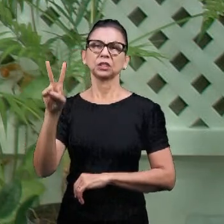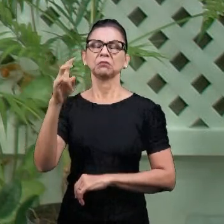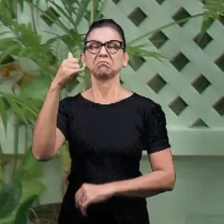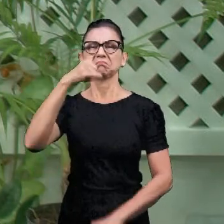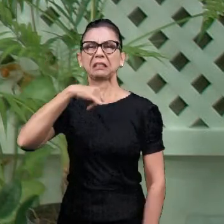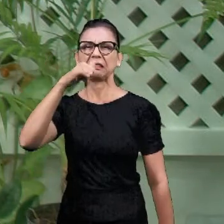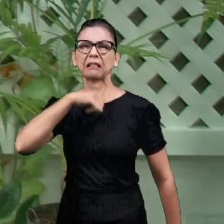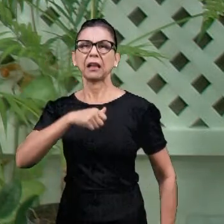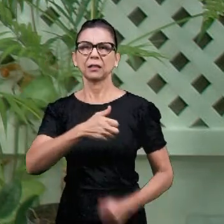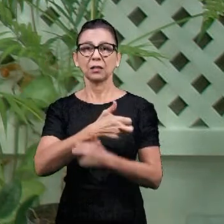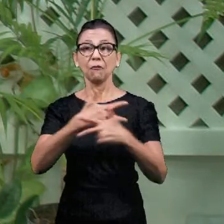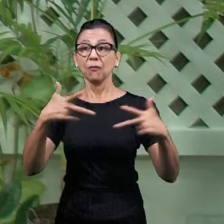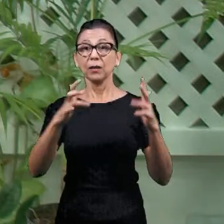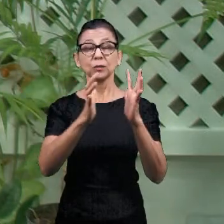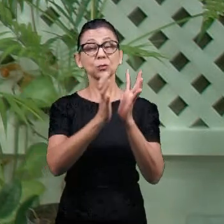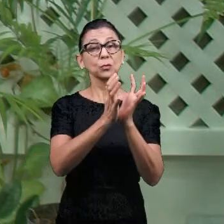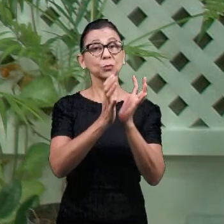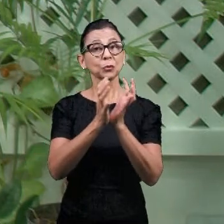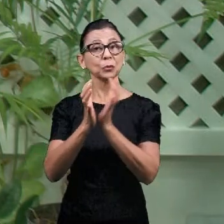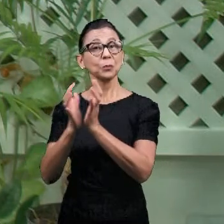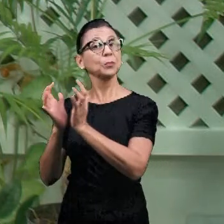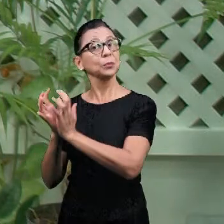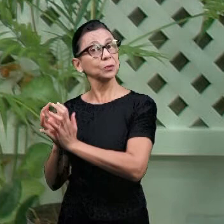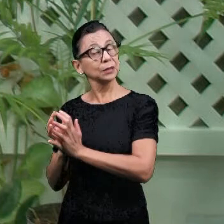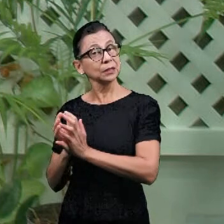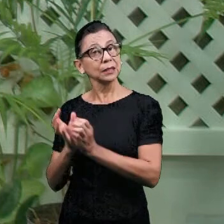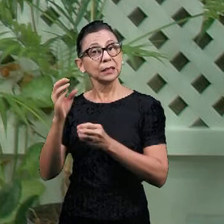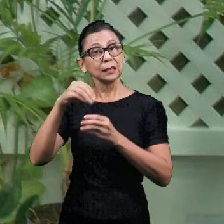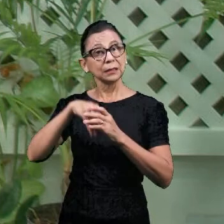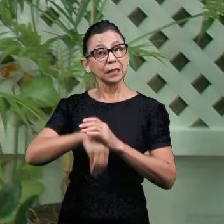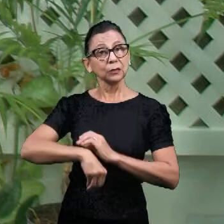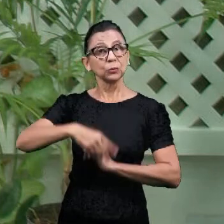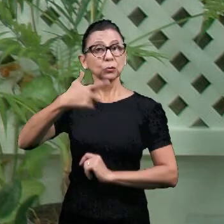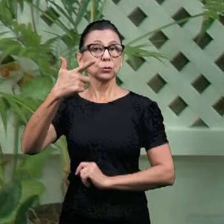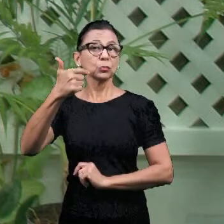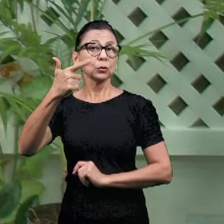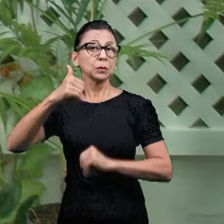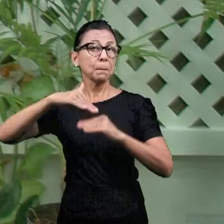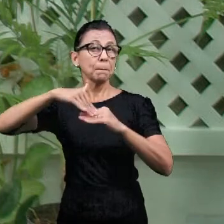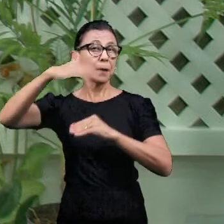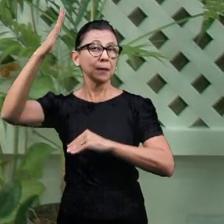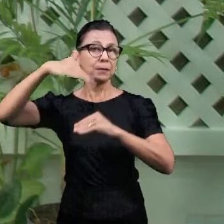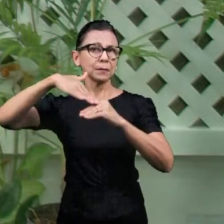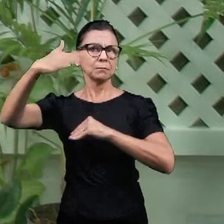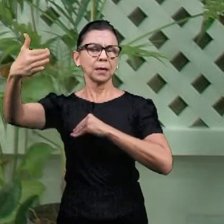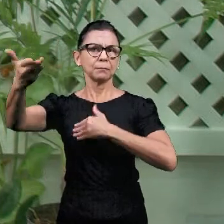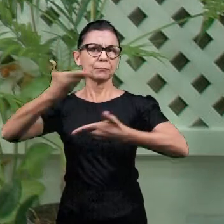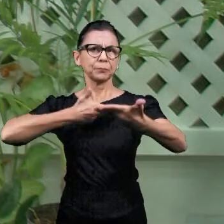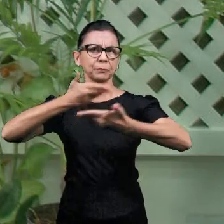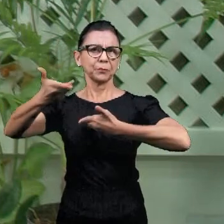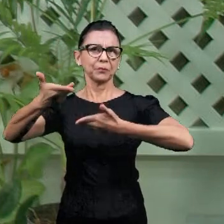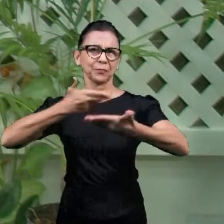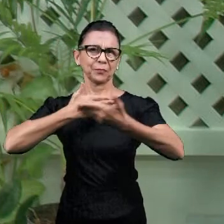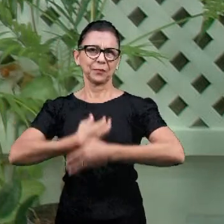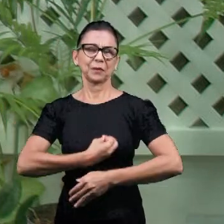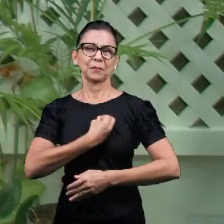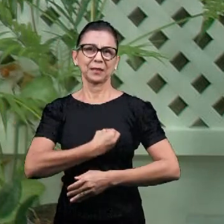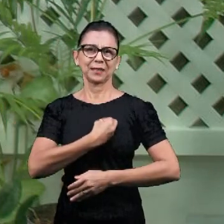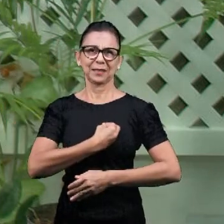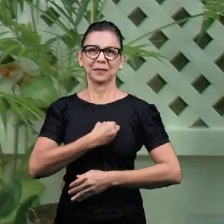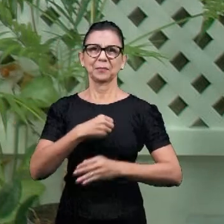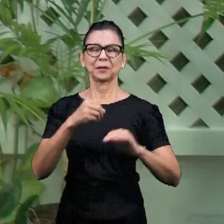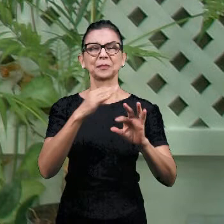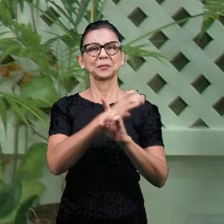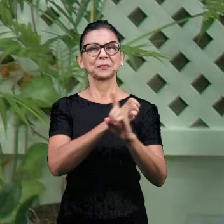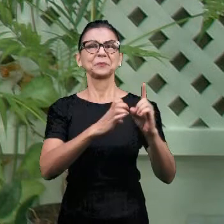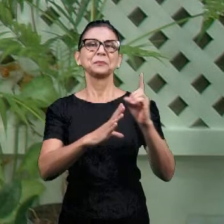Argentine, Italie, Uruguay, mais les 12 qui participent le plus